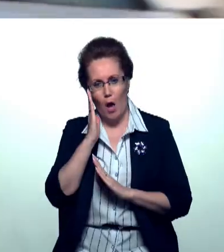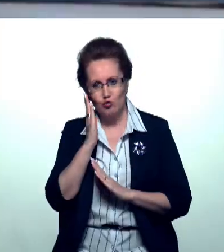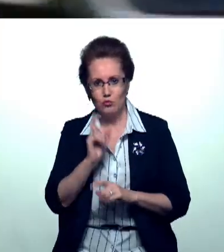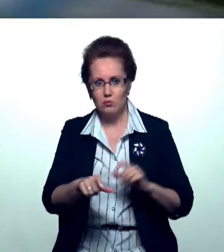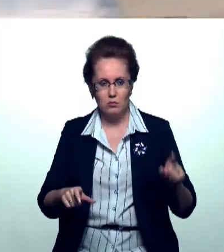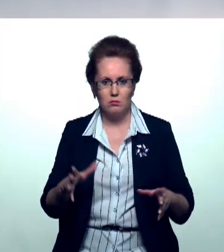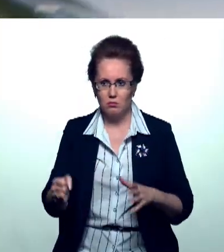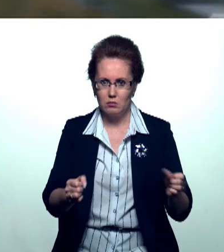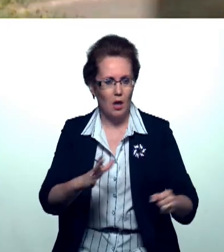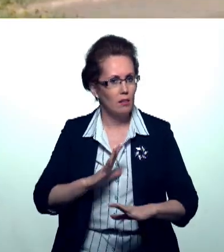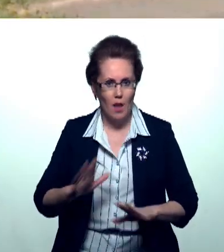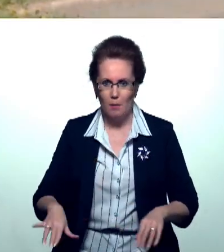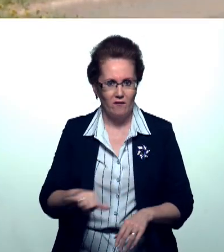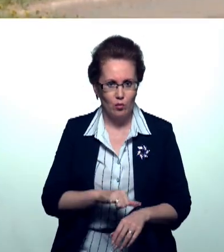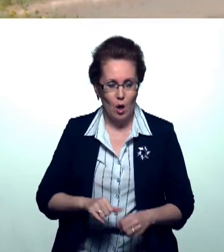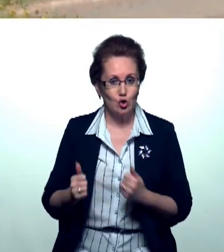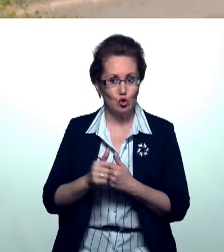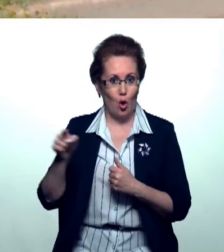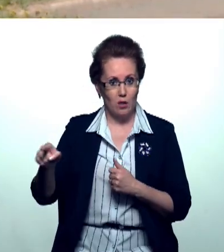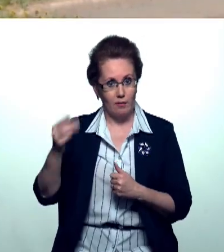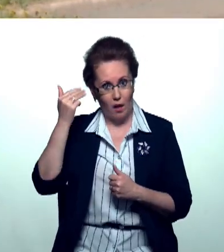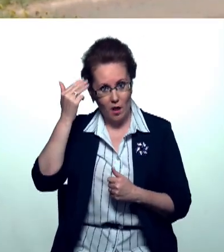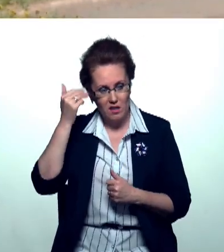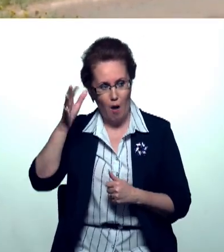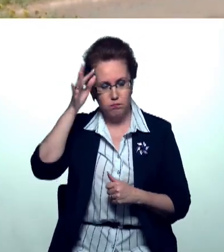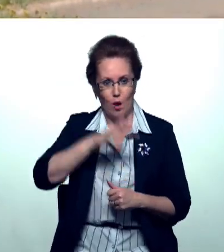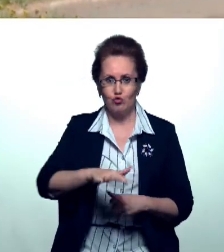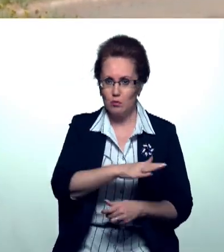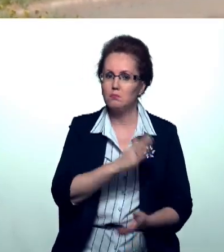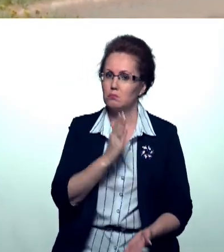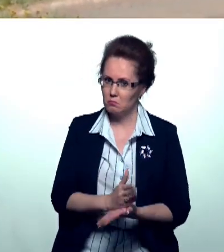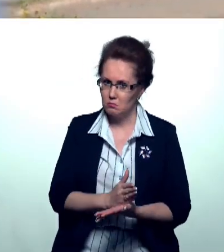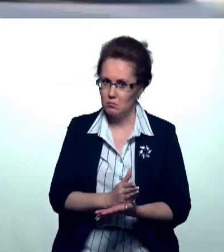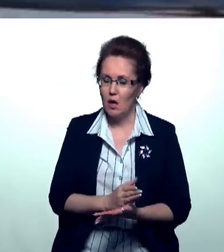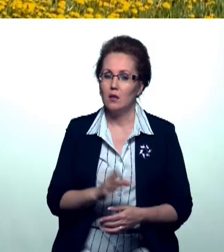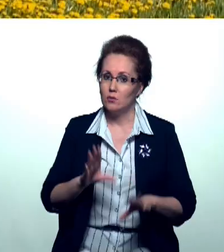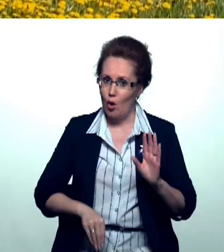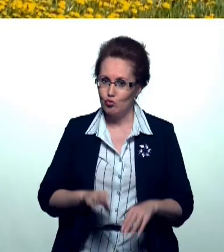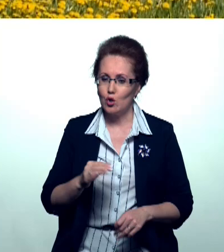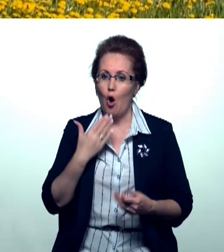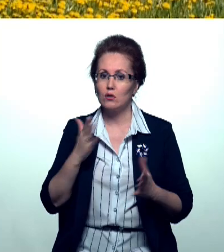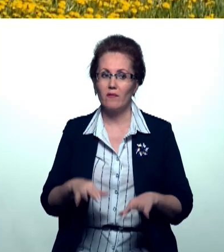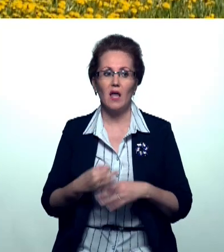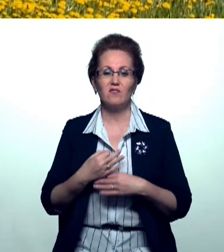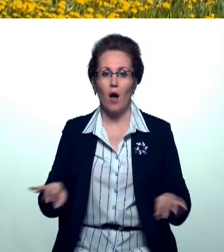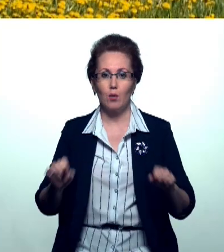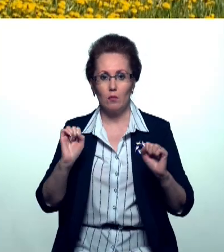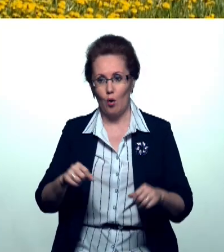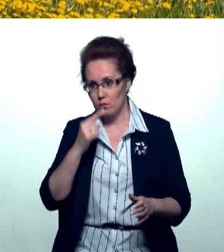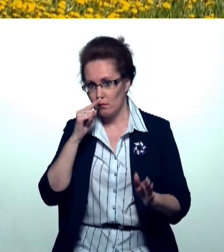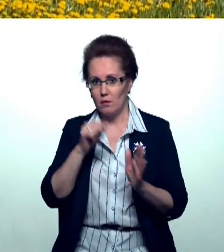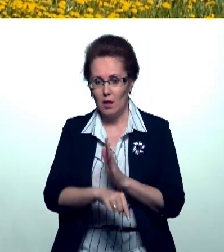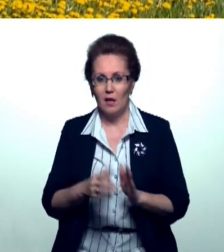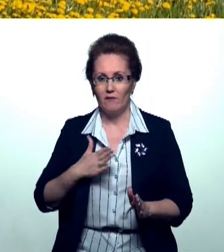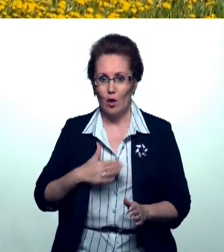Удмуртии не было. Но у соседей в Башкирии и Татарстане такие факты зафиксированы. А это значит, оставшиеся на свободе могут пересечь границы